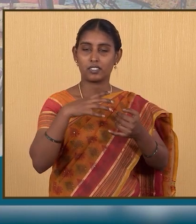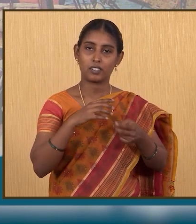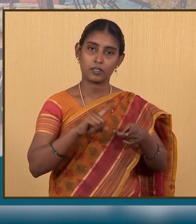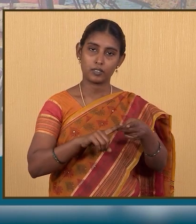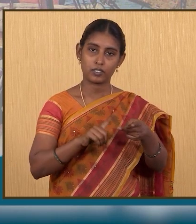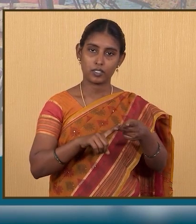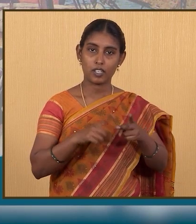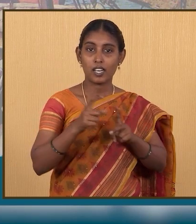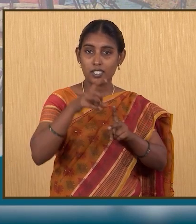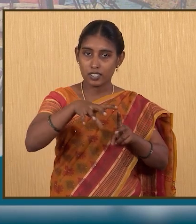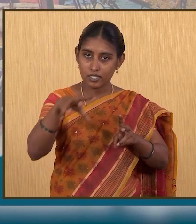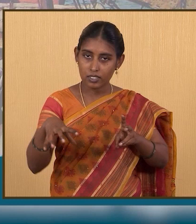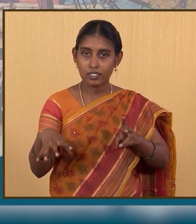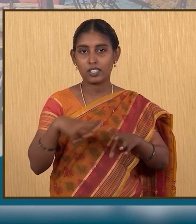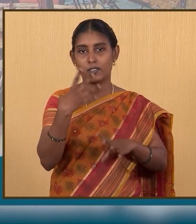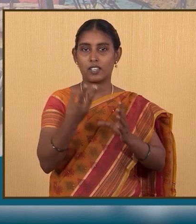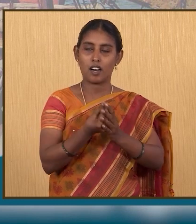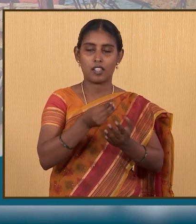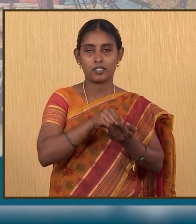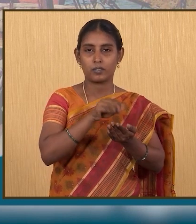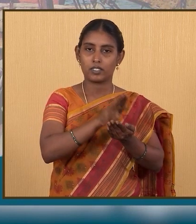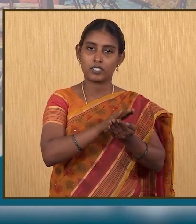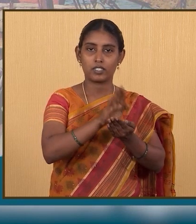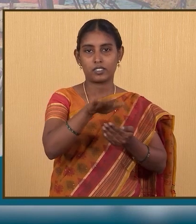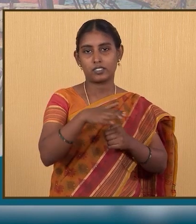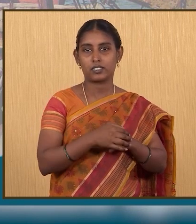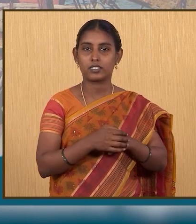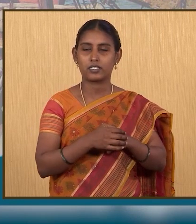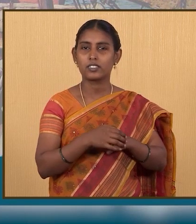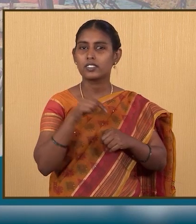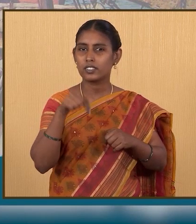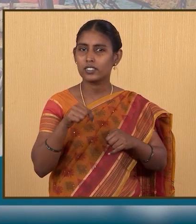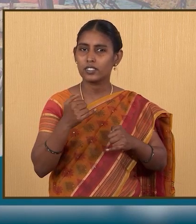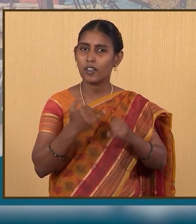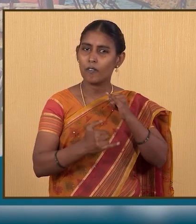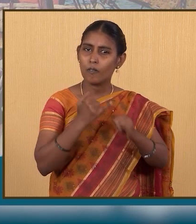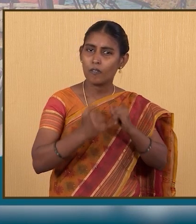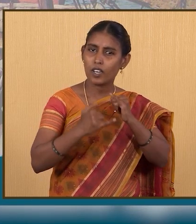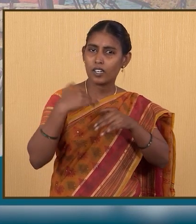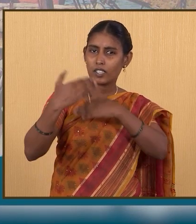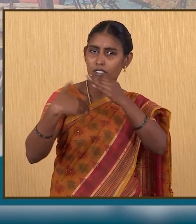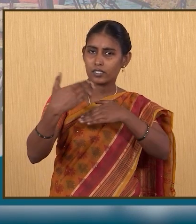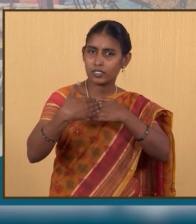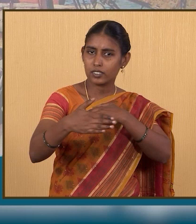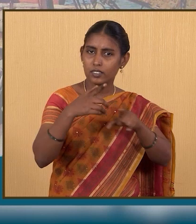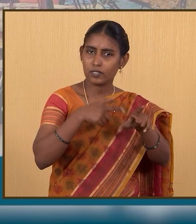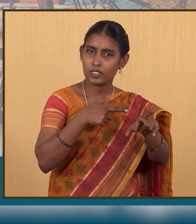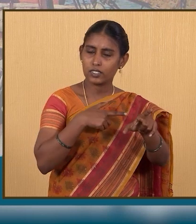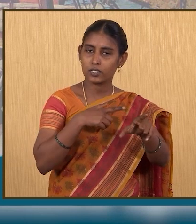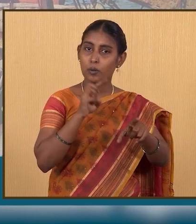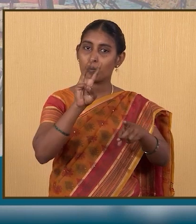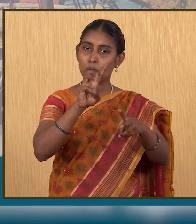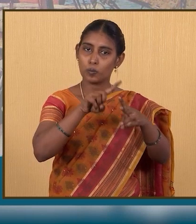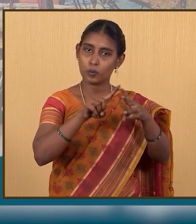தேசிய அளவுலேயும் வட்டார அளவுலேயும் நமக்கு கிடைக்கின்றன. சரி, இப்போ வரலாற்று காலங்கள் அப்படின்னு பார்த்தோன்னா 3